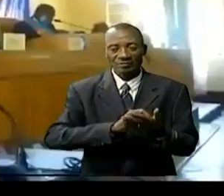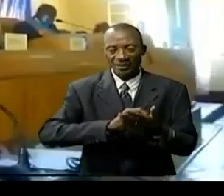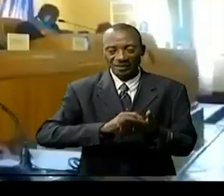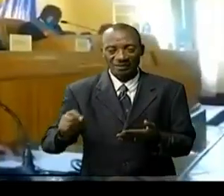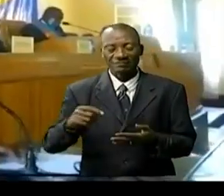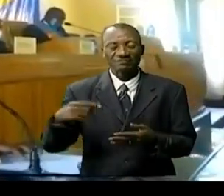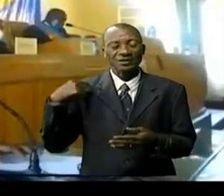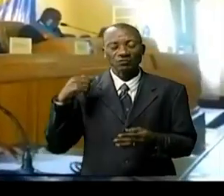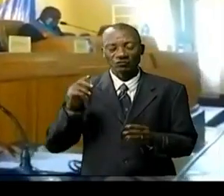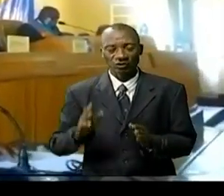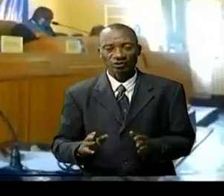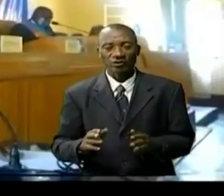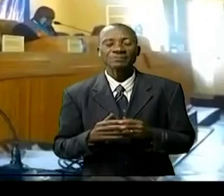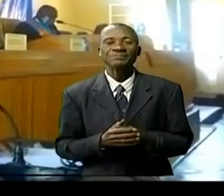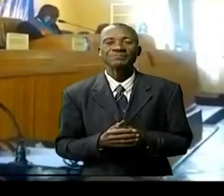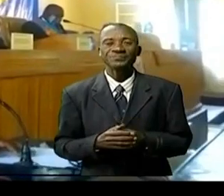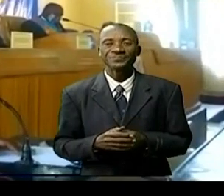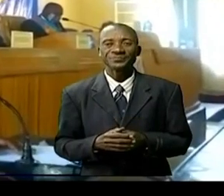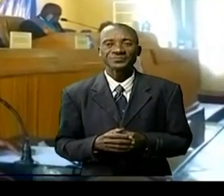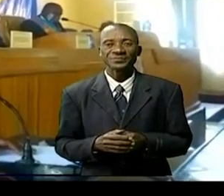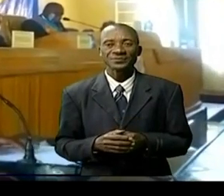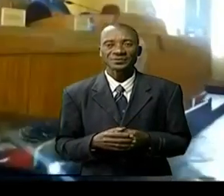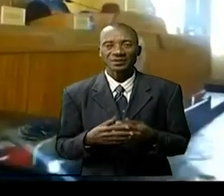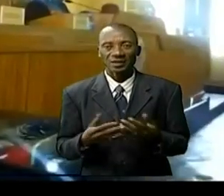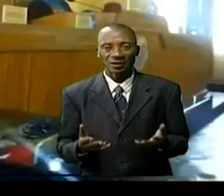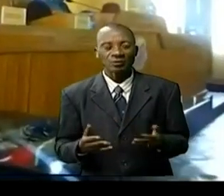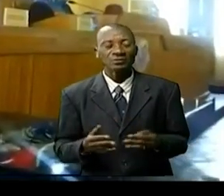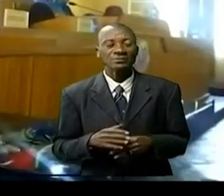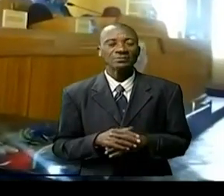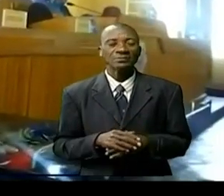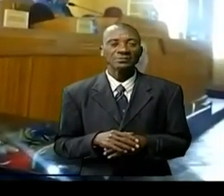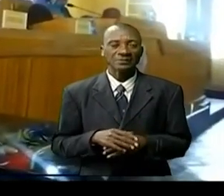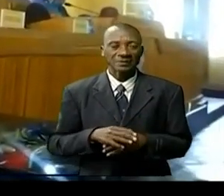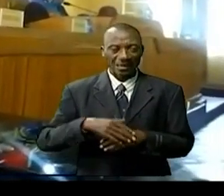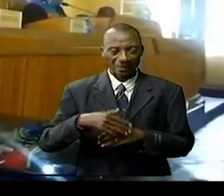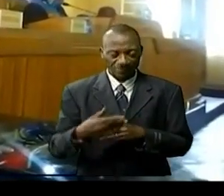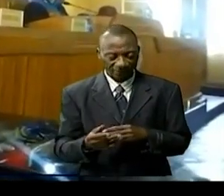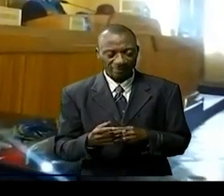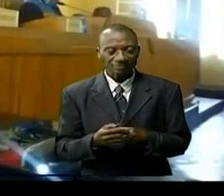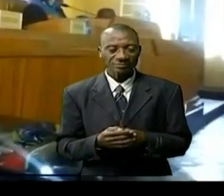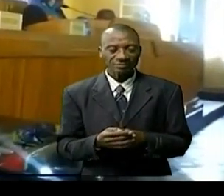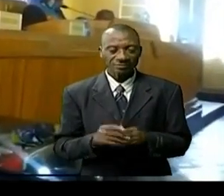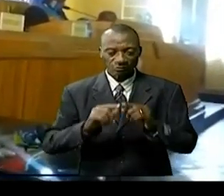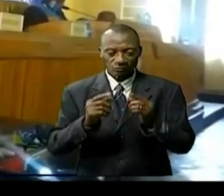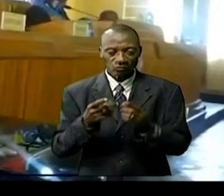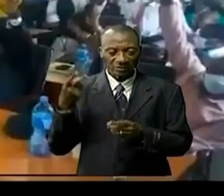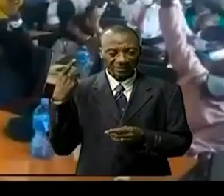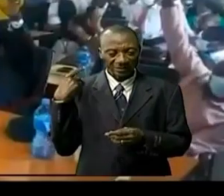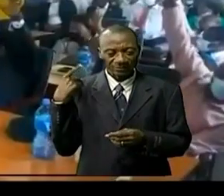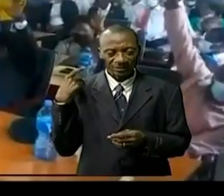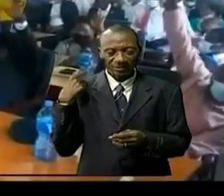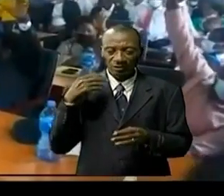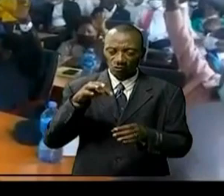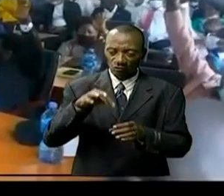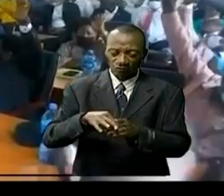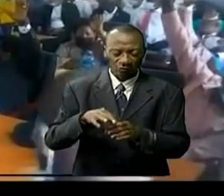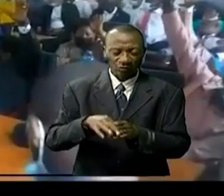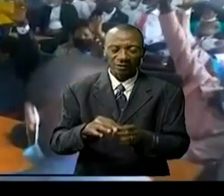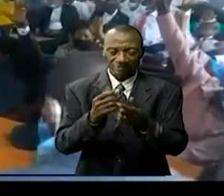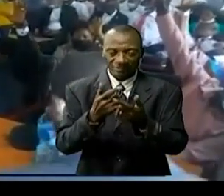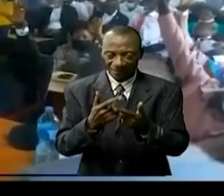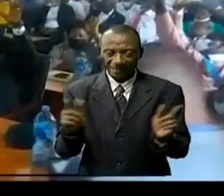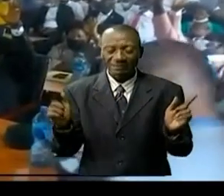ainsi après l'intégration des pots et opposants à cette motion la plénière à voter librement en toute transparence